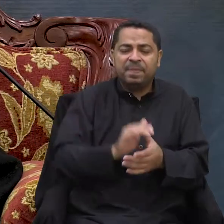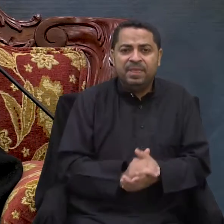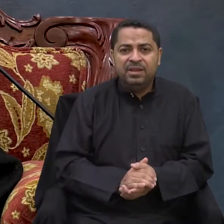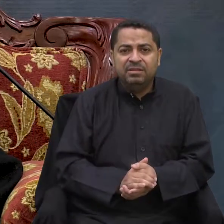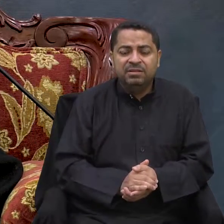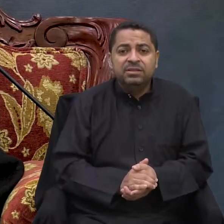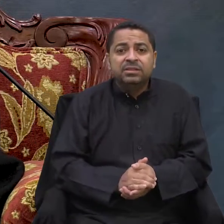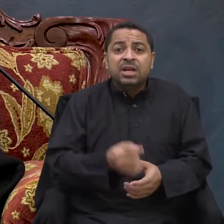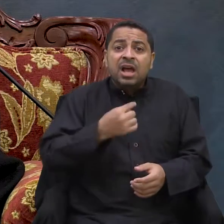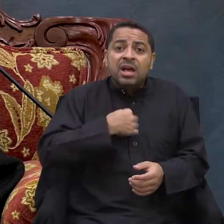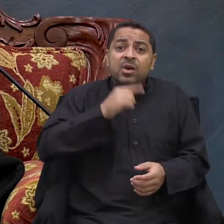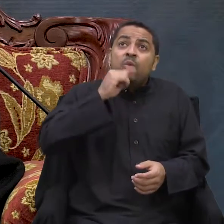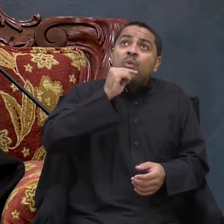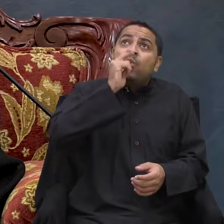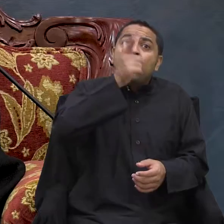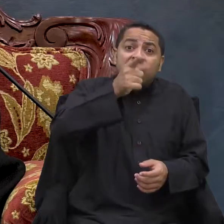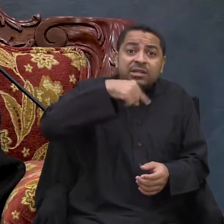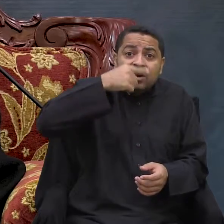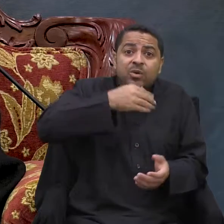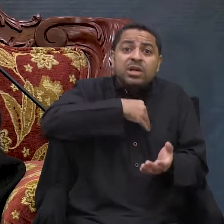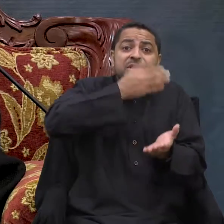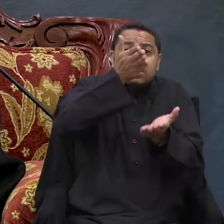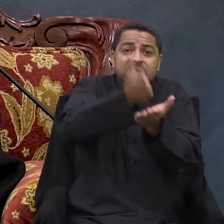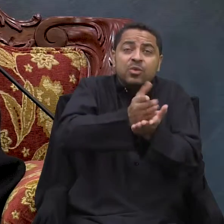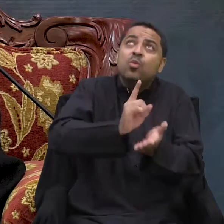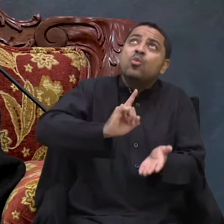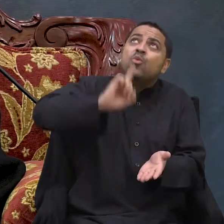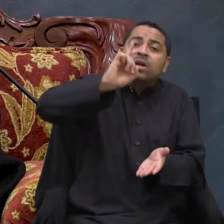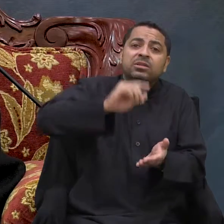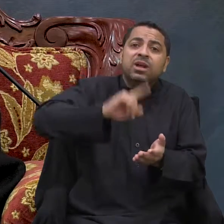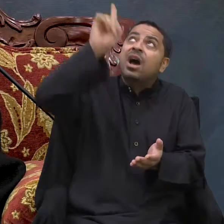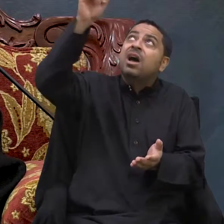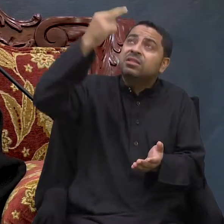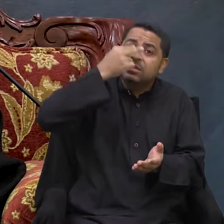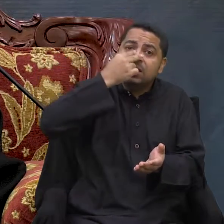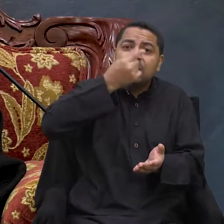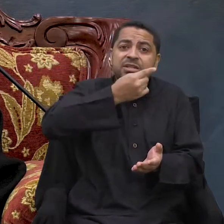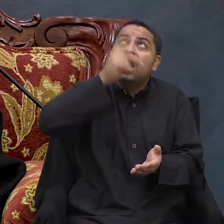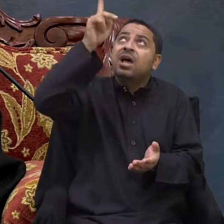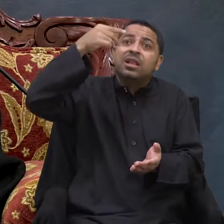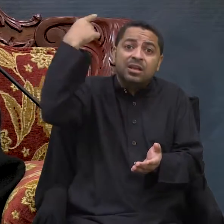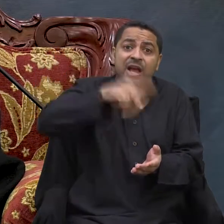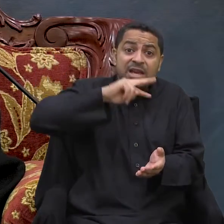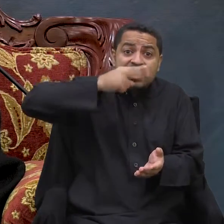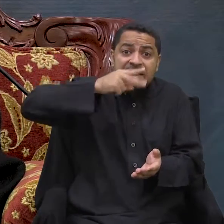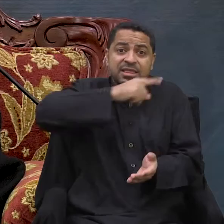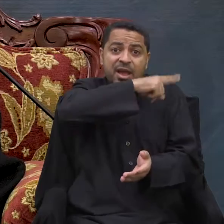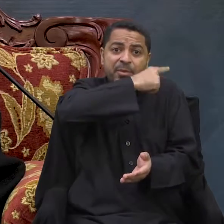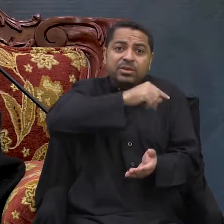منذ علمت أن الله يمقت أهله ويعاقب من ارتكبه،